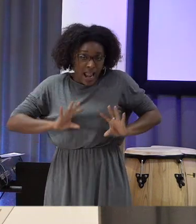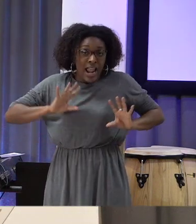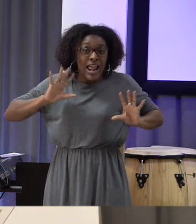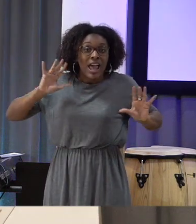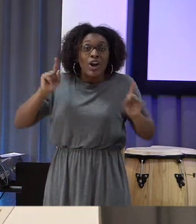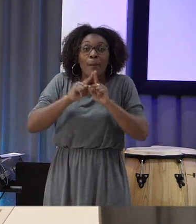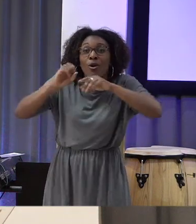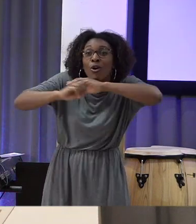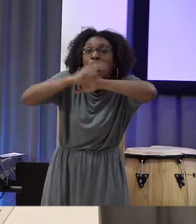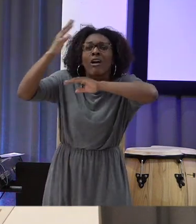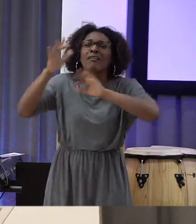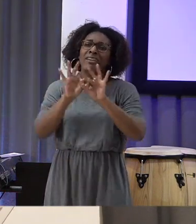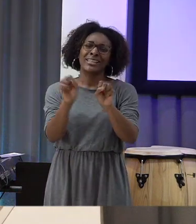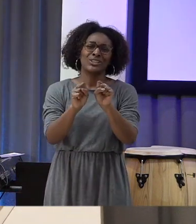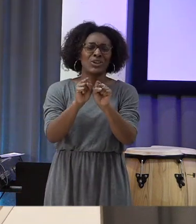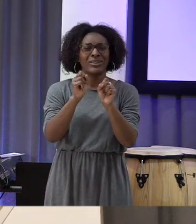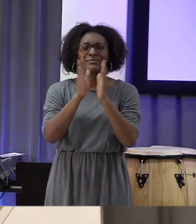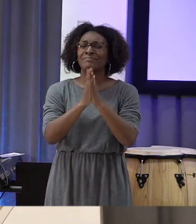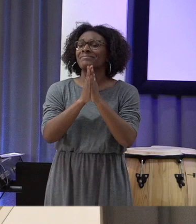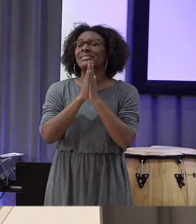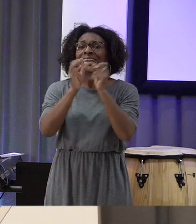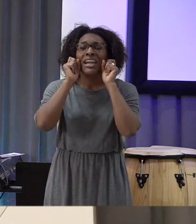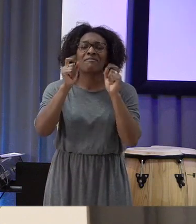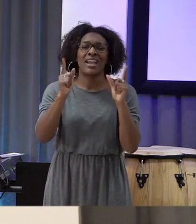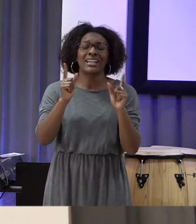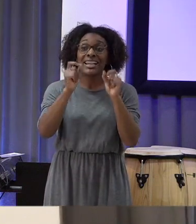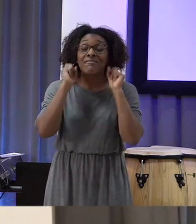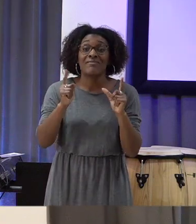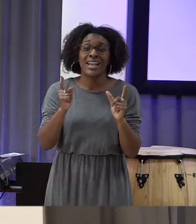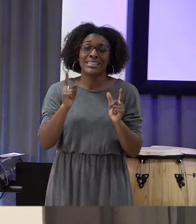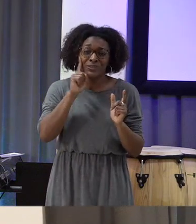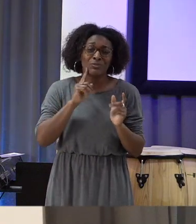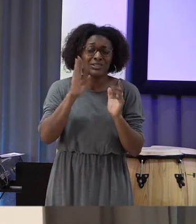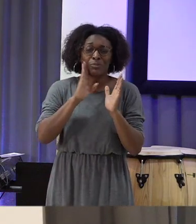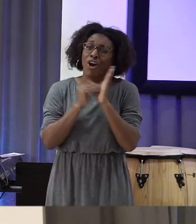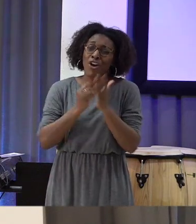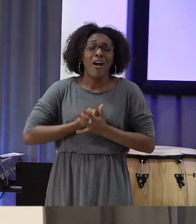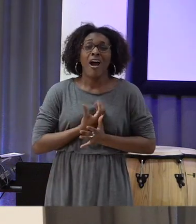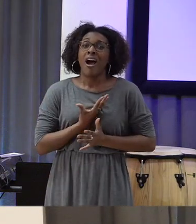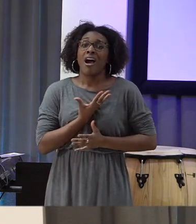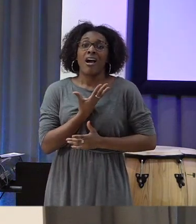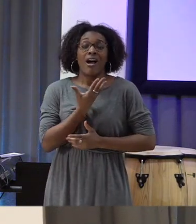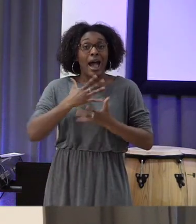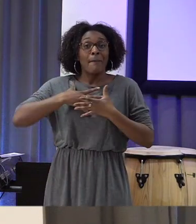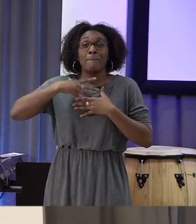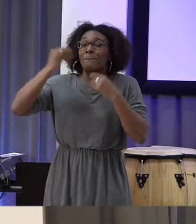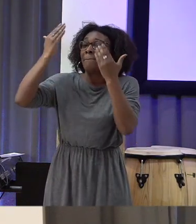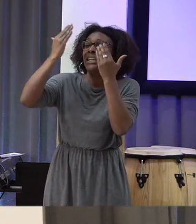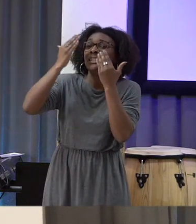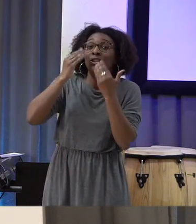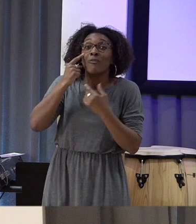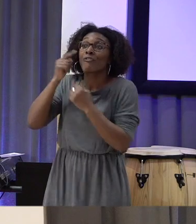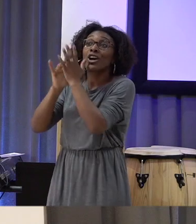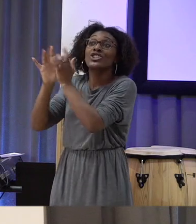quelques instants encore et nous verrons l'époux. Que notre âme soit bénie,